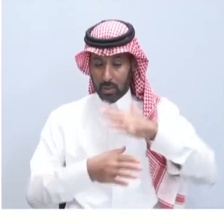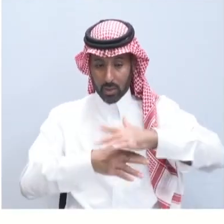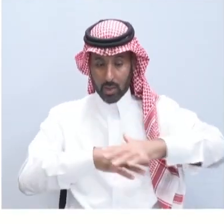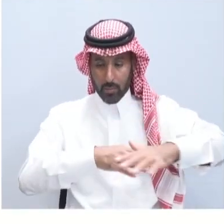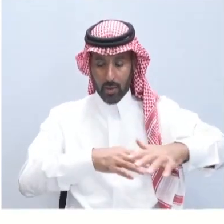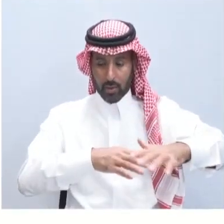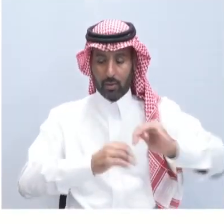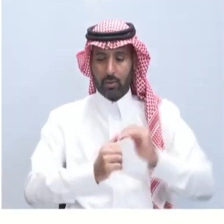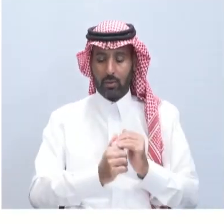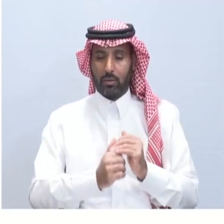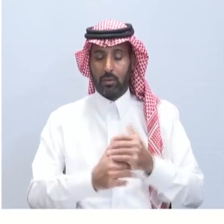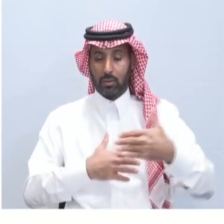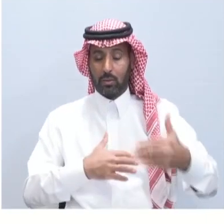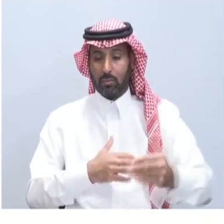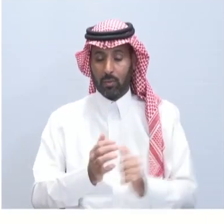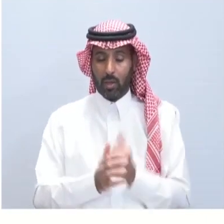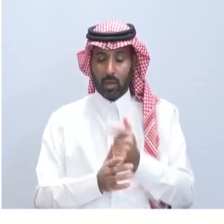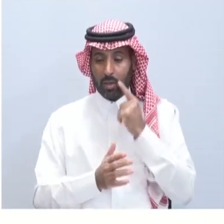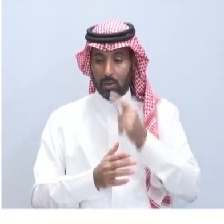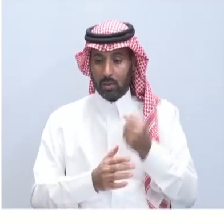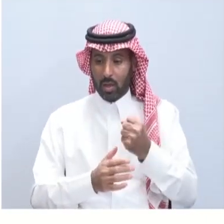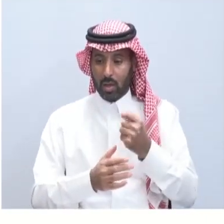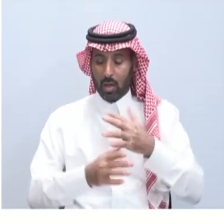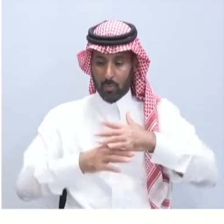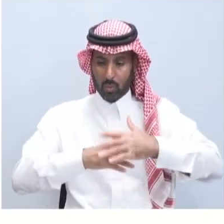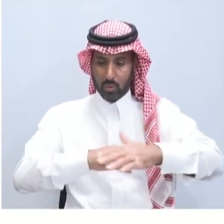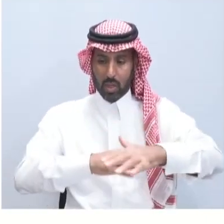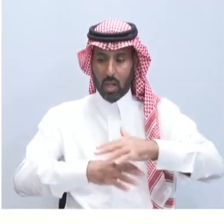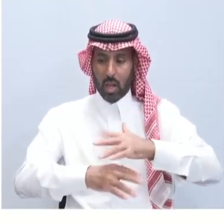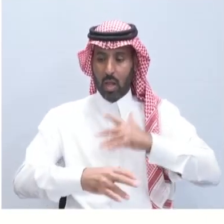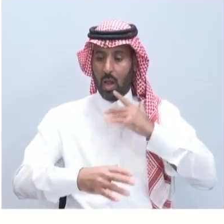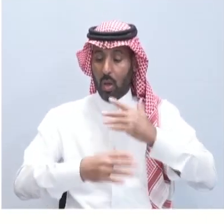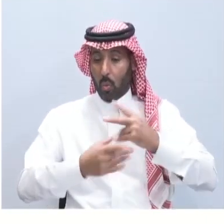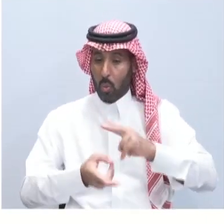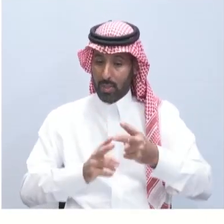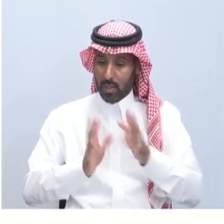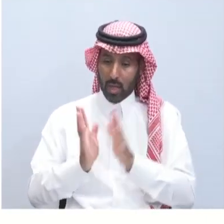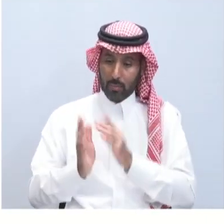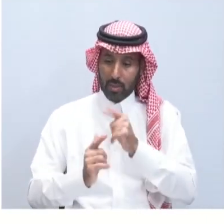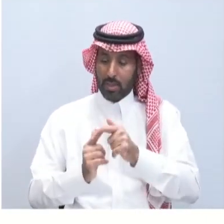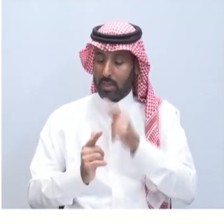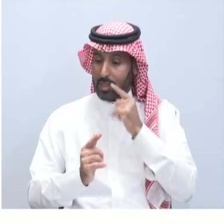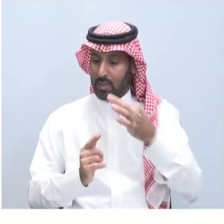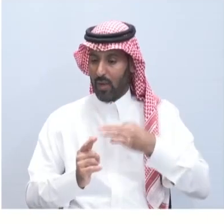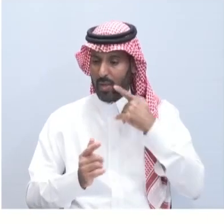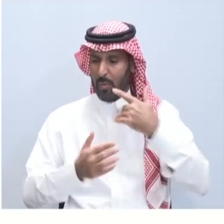الماء وبالتالي يمكننا القول ان الطاقه الموجيه ما هي الا وجه اخر لاستغلال